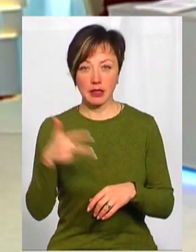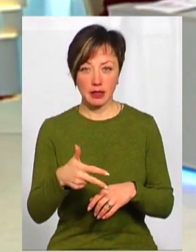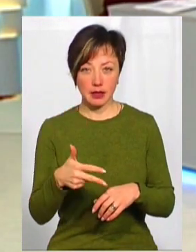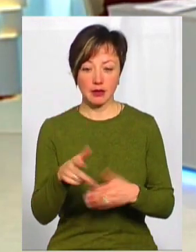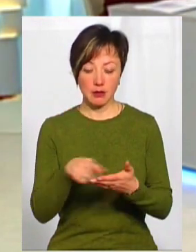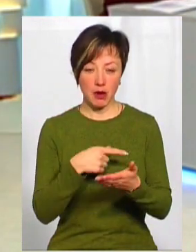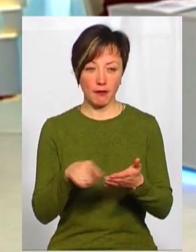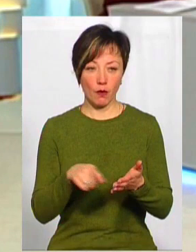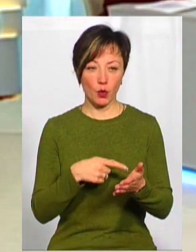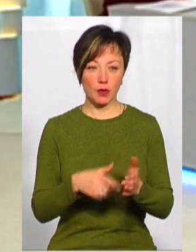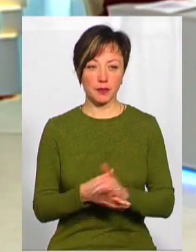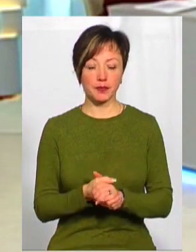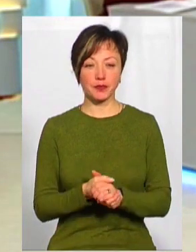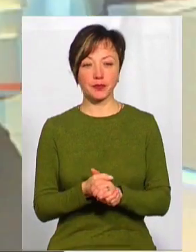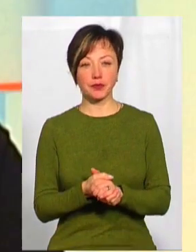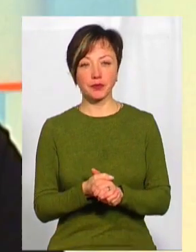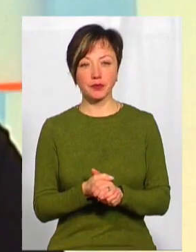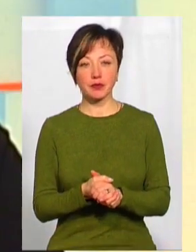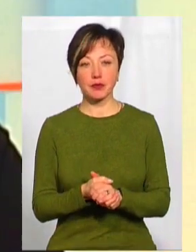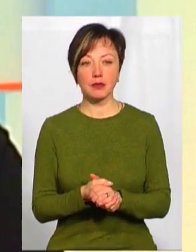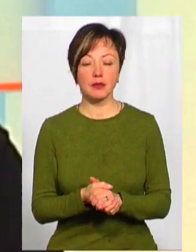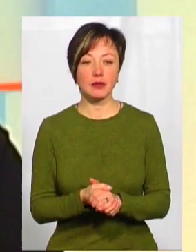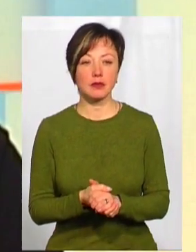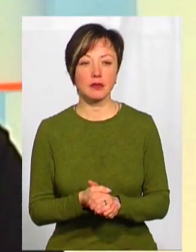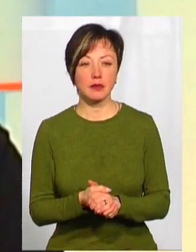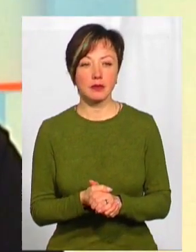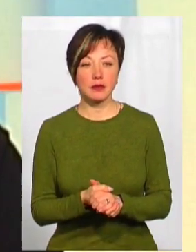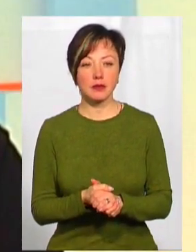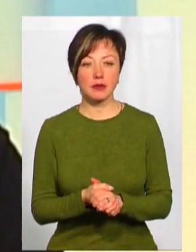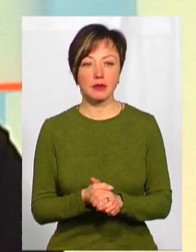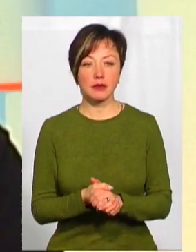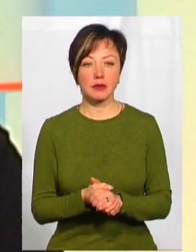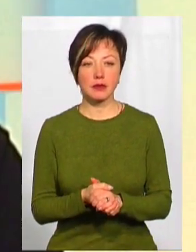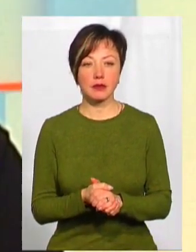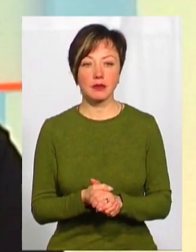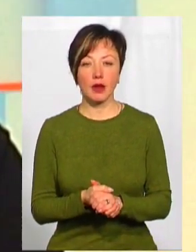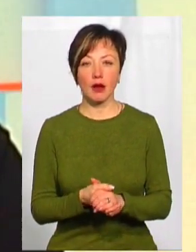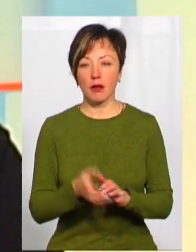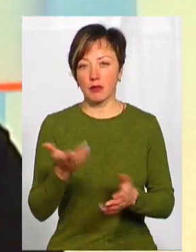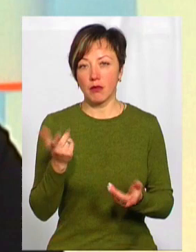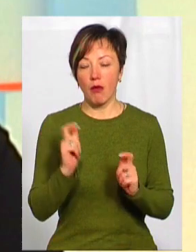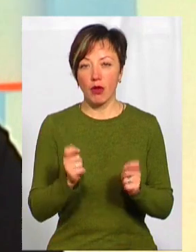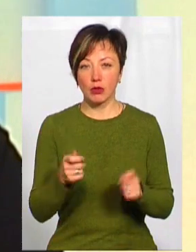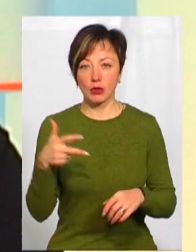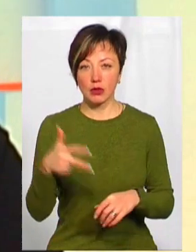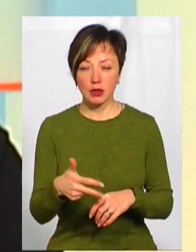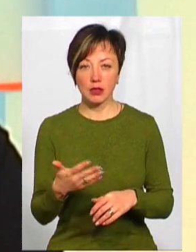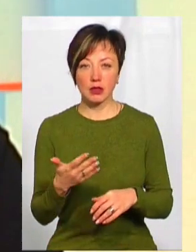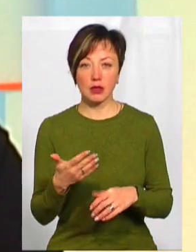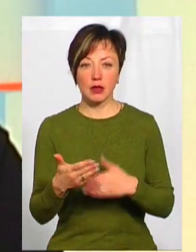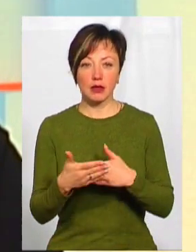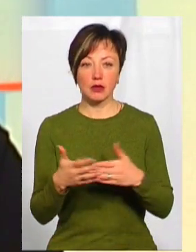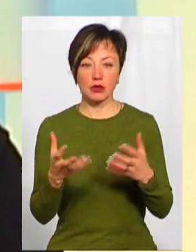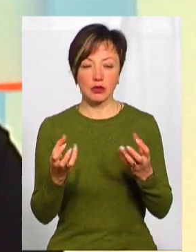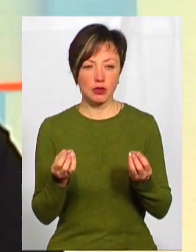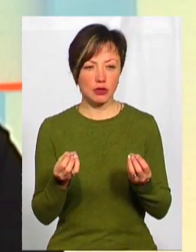3 тисячі. Смартфона, там, Samsung 3 тисячі. Молоток біля 3 тисяч. Там ще біля